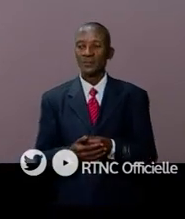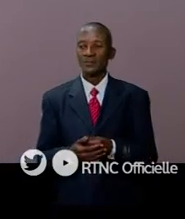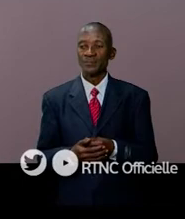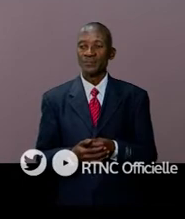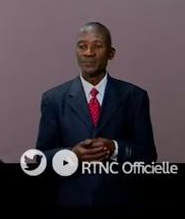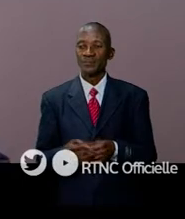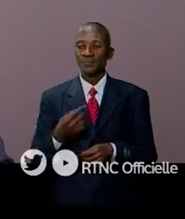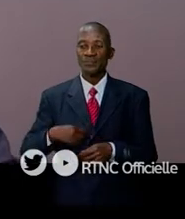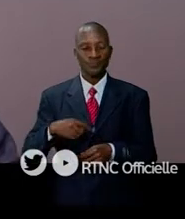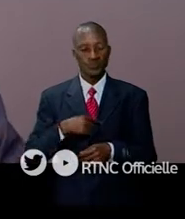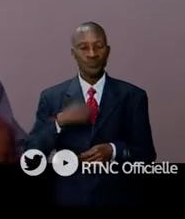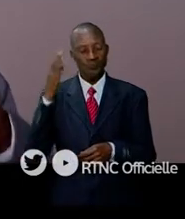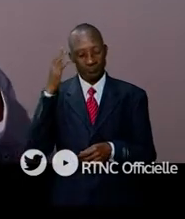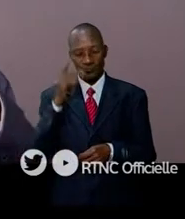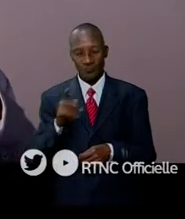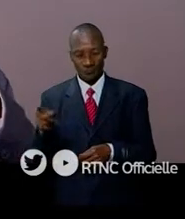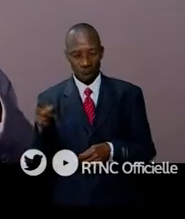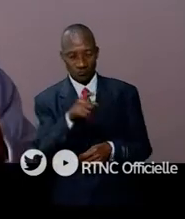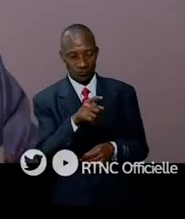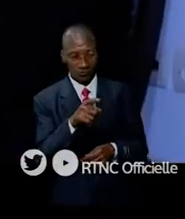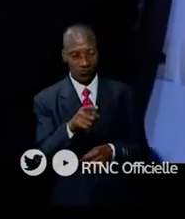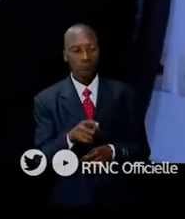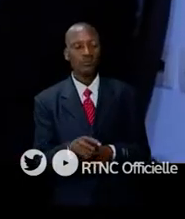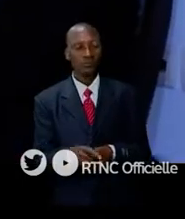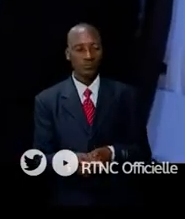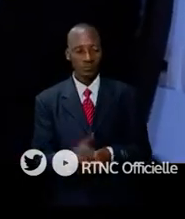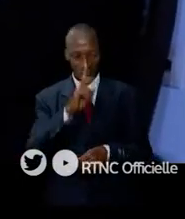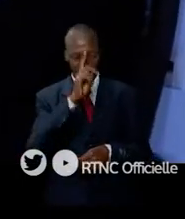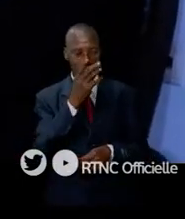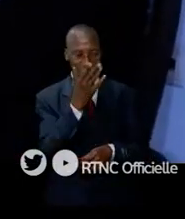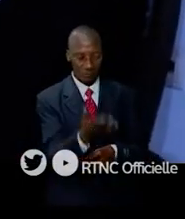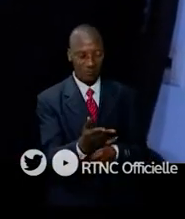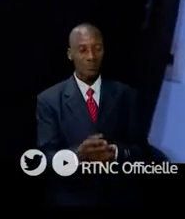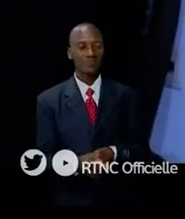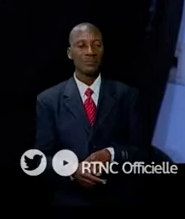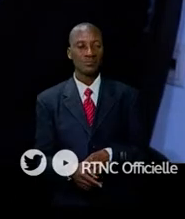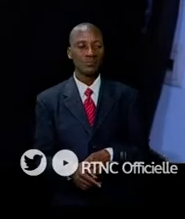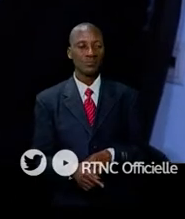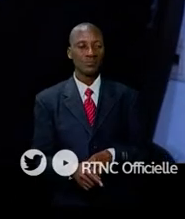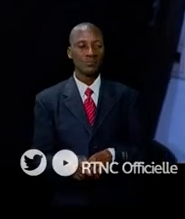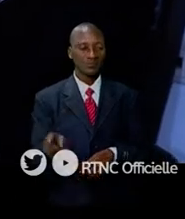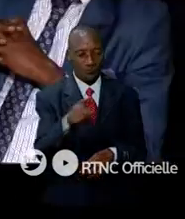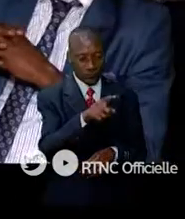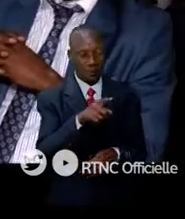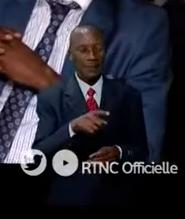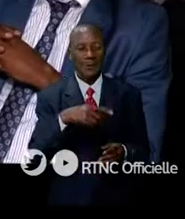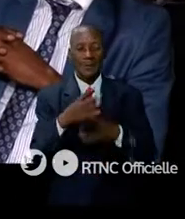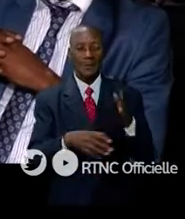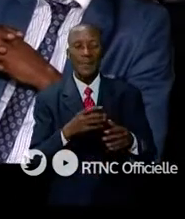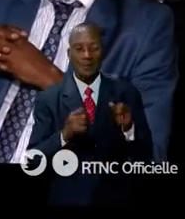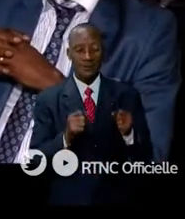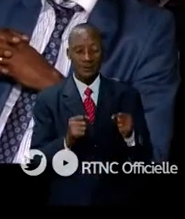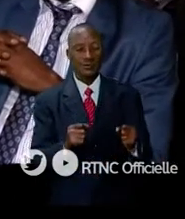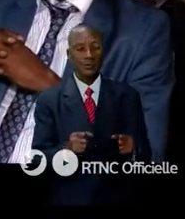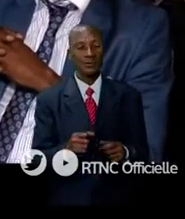vous allez utiliser au maximum votre savoir-faire et votre leadership pour mener à bien, n'est-ce pas,